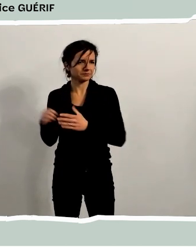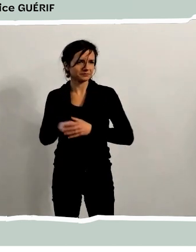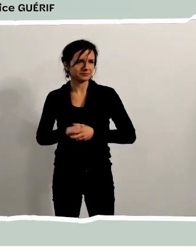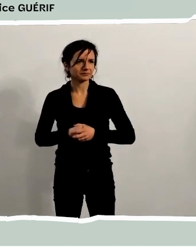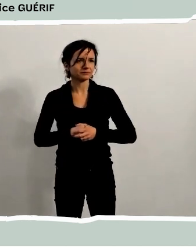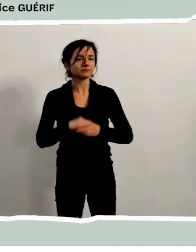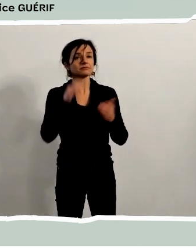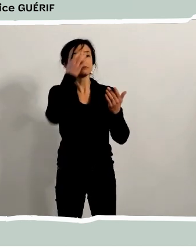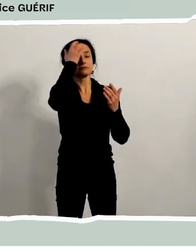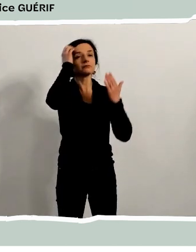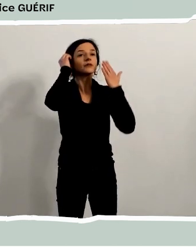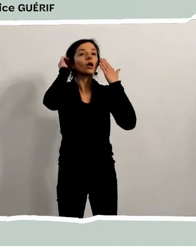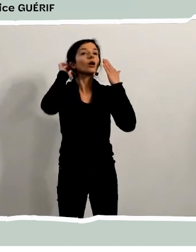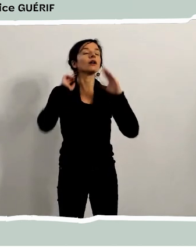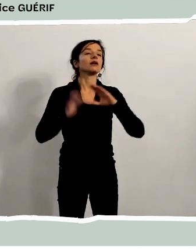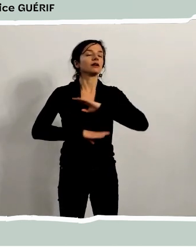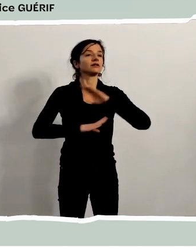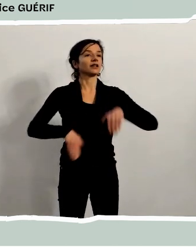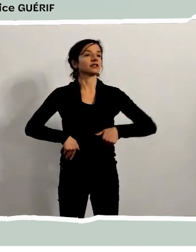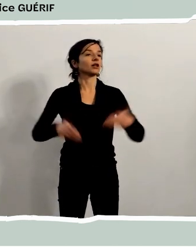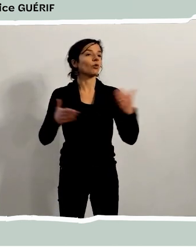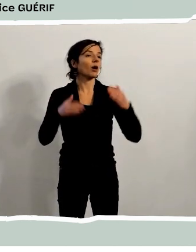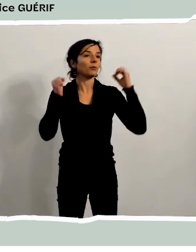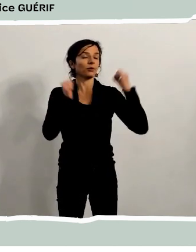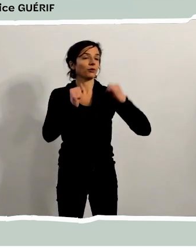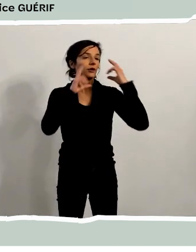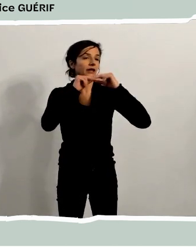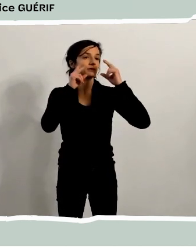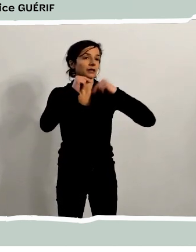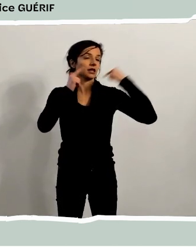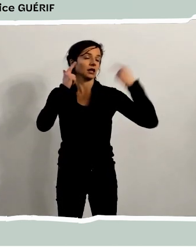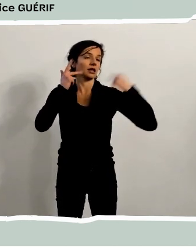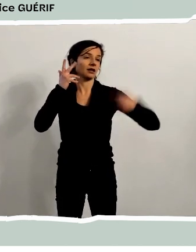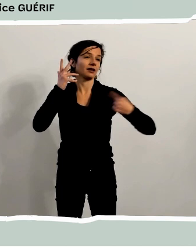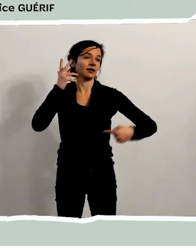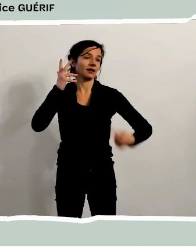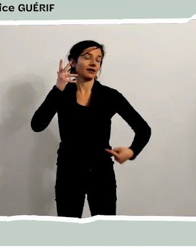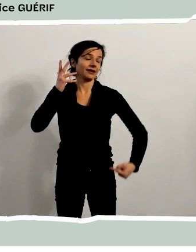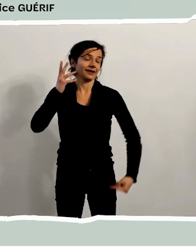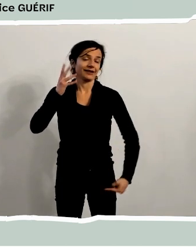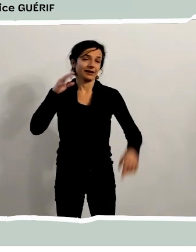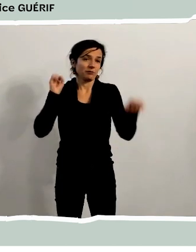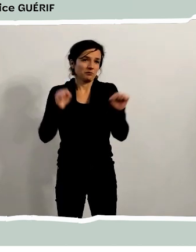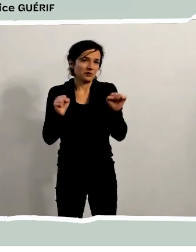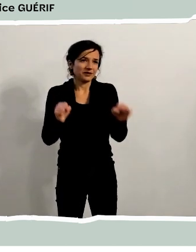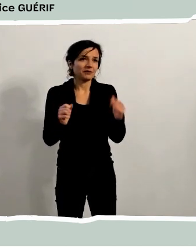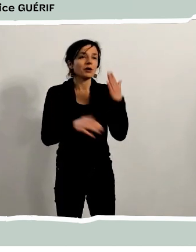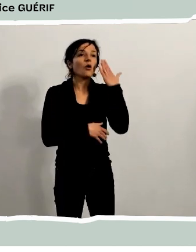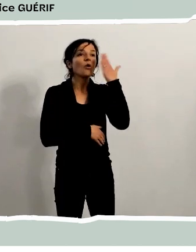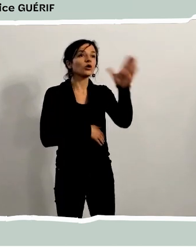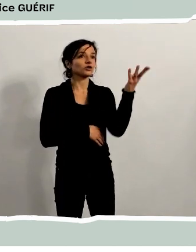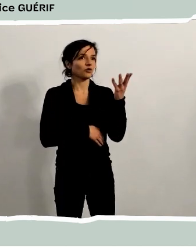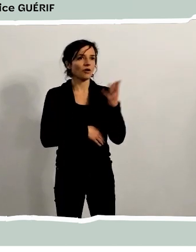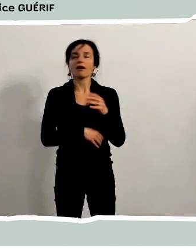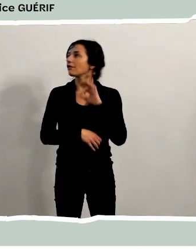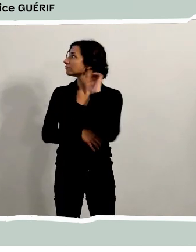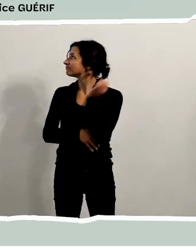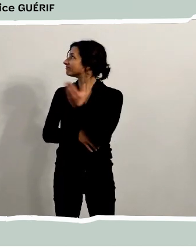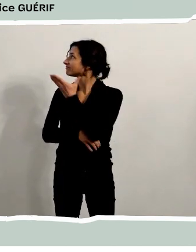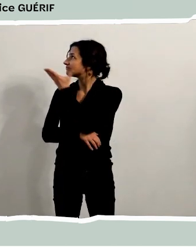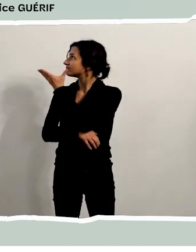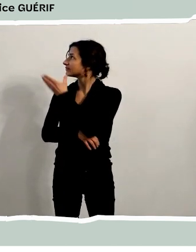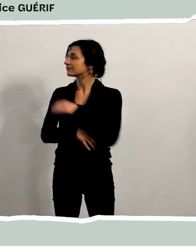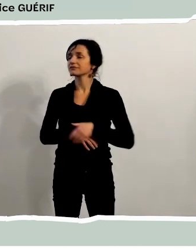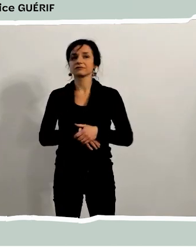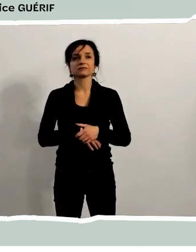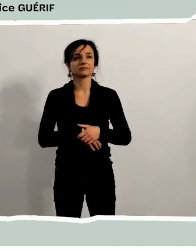pourrait aussi continuer ce catalogue à la Prévert très, très longtemps, c'est une autre illustration un petit peu de ce qu'on